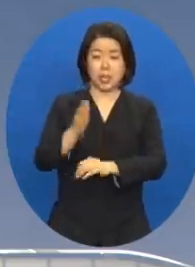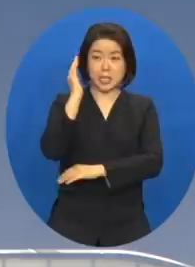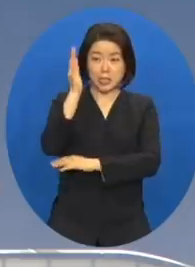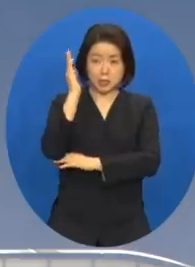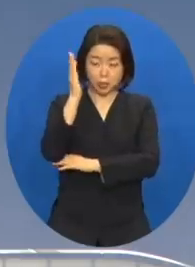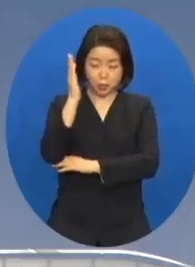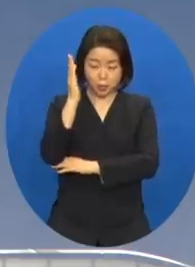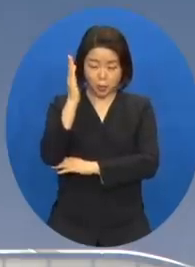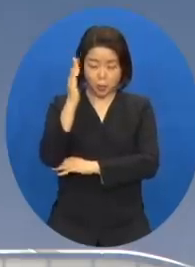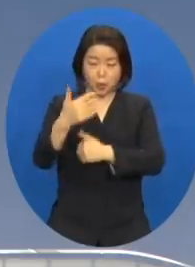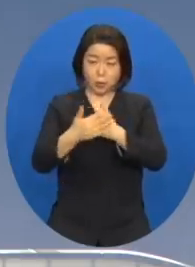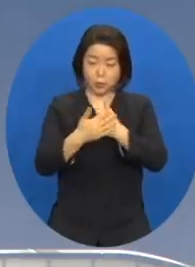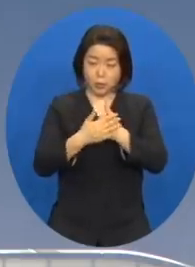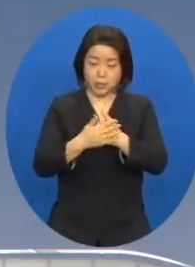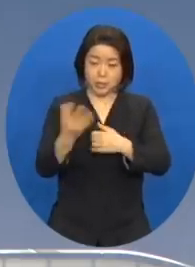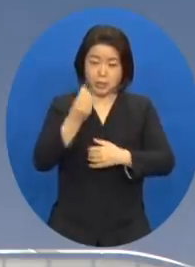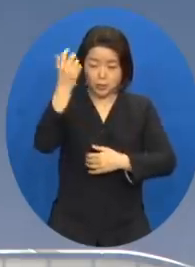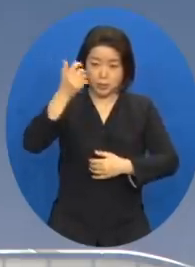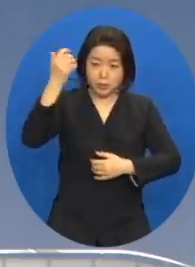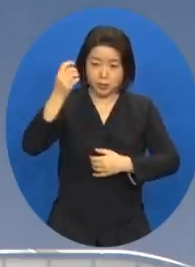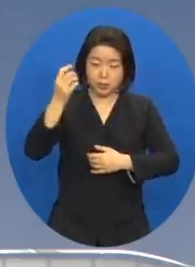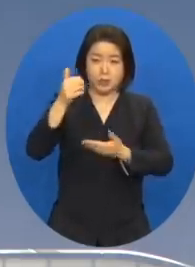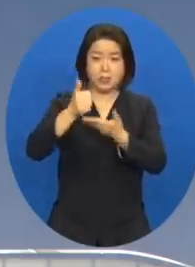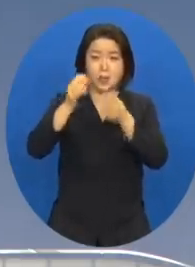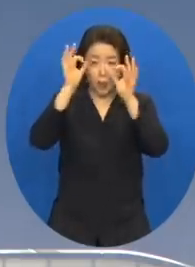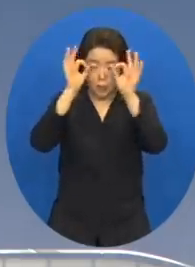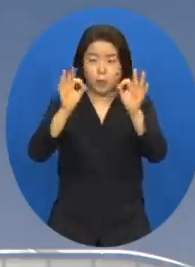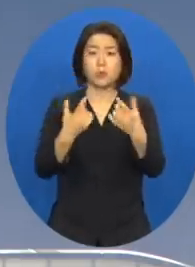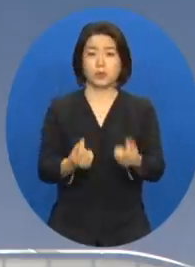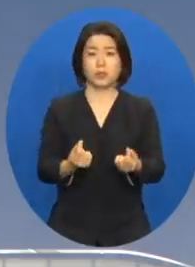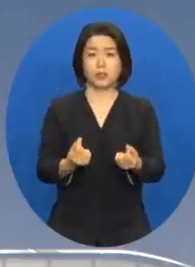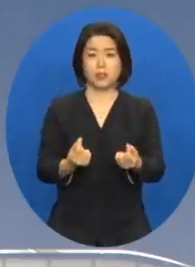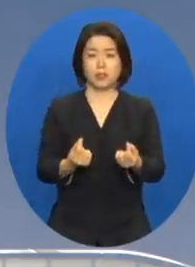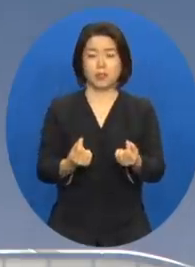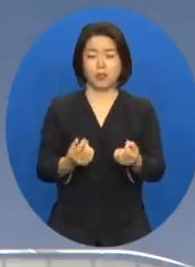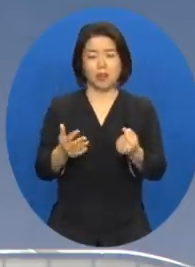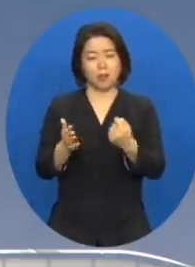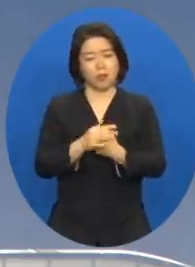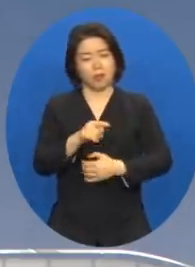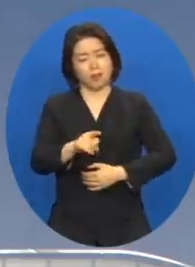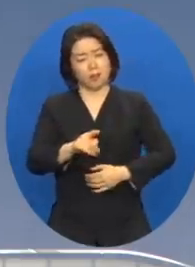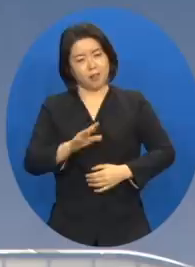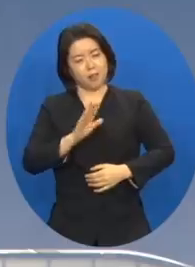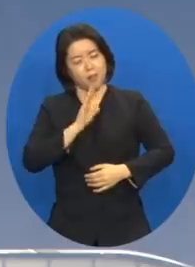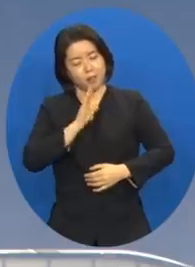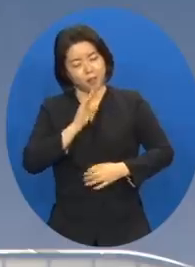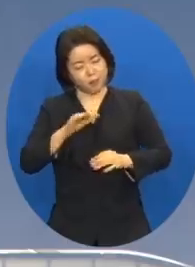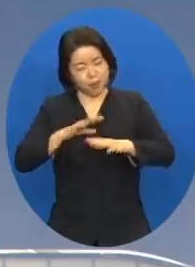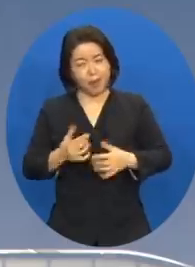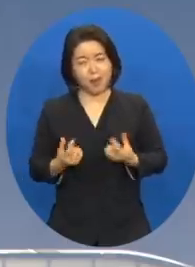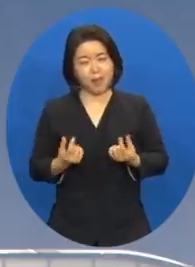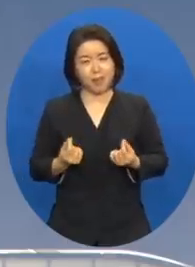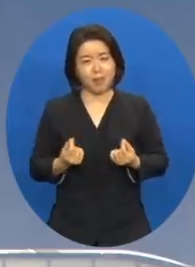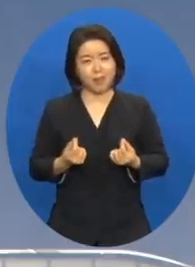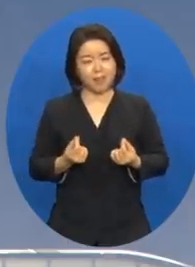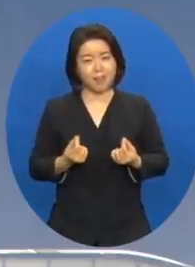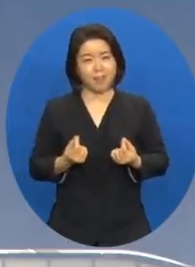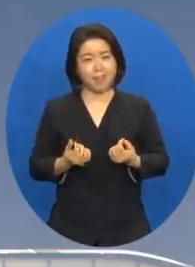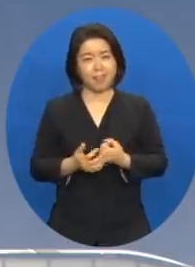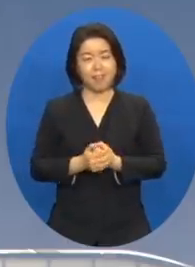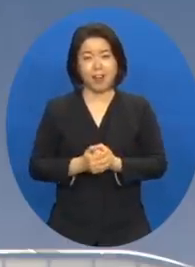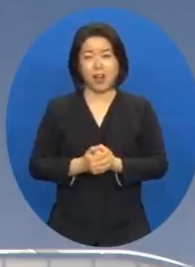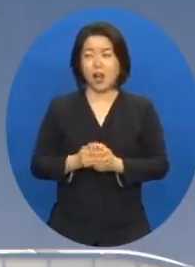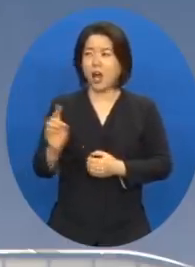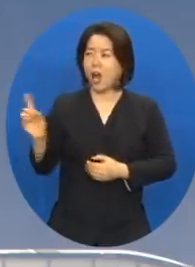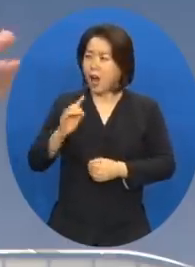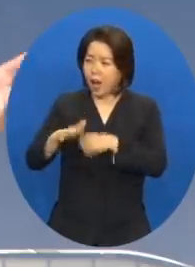하시는 성령님을 보고 계신 거예요. 그러니 이게 얼마나 놀라운 일입니까? 도대체 하나님 어디